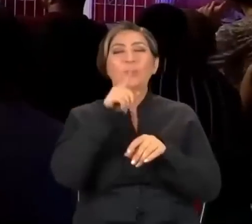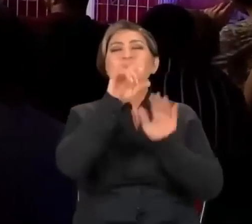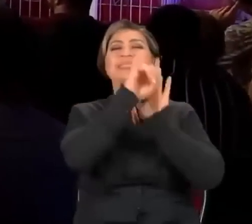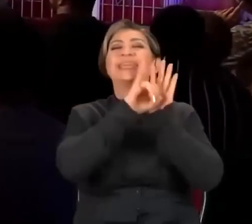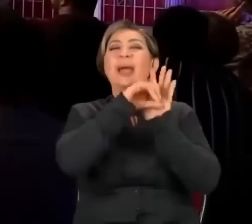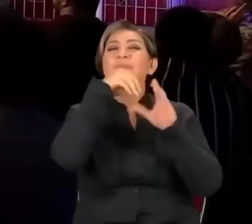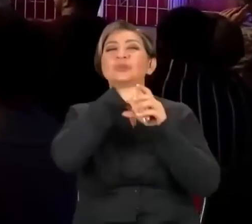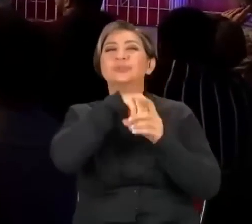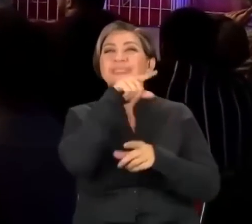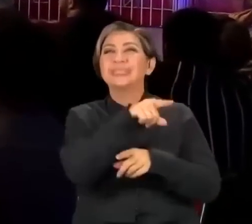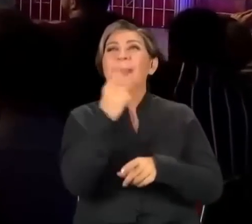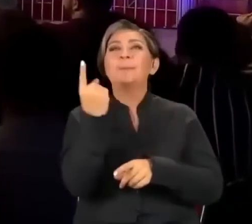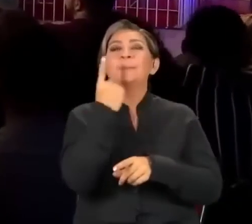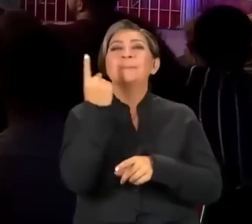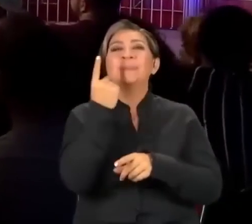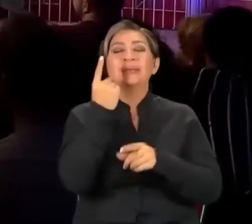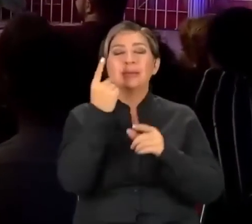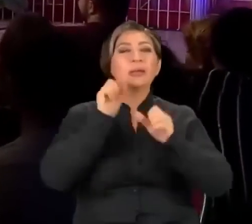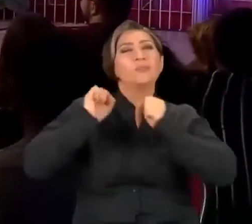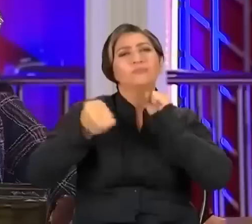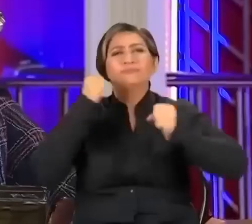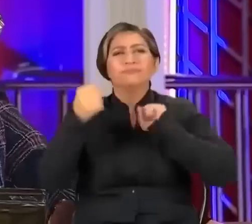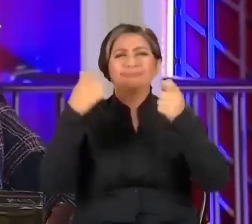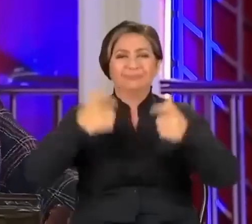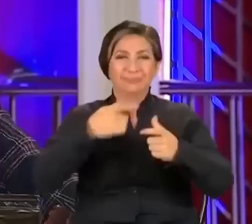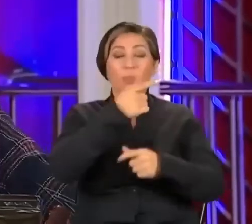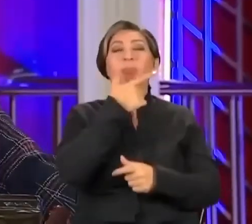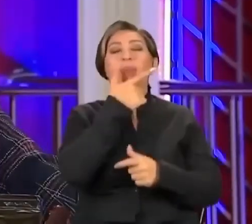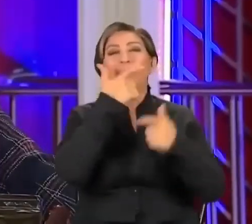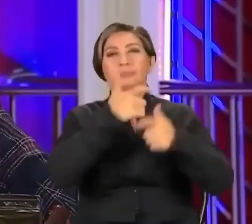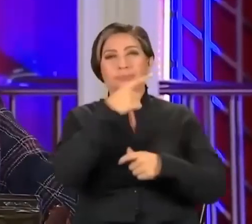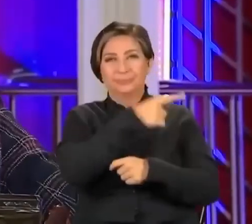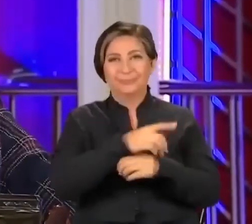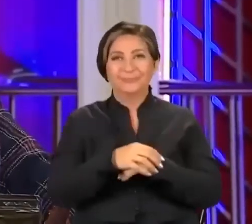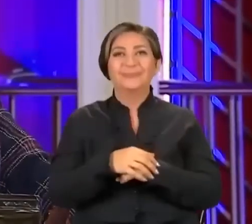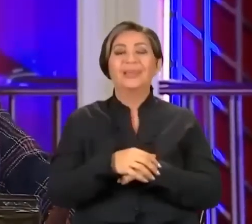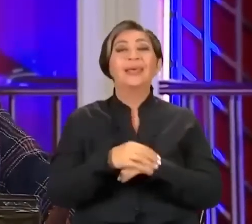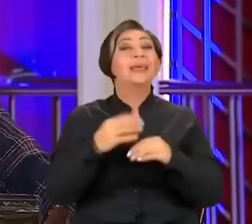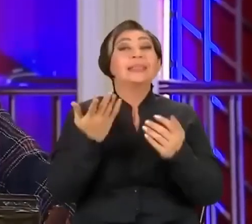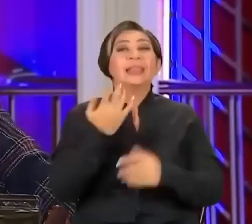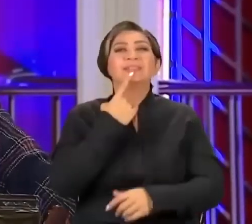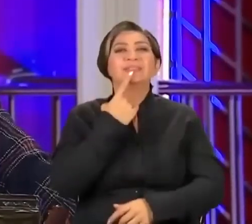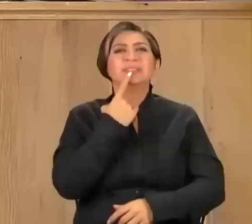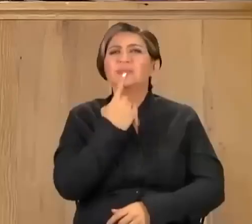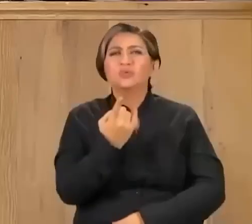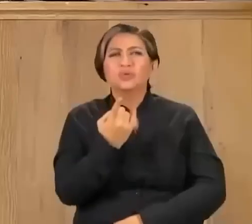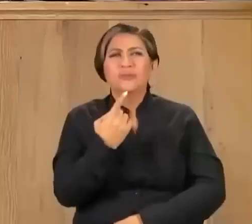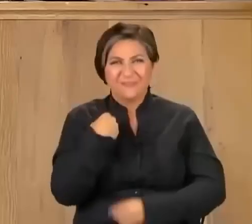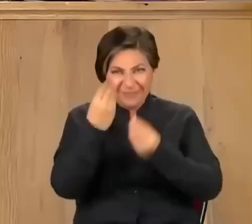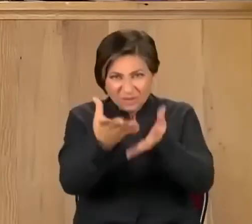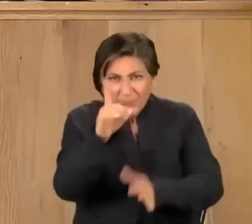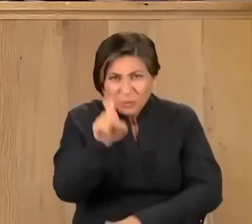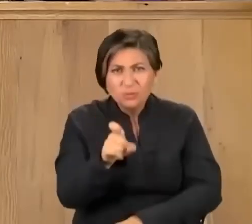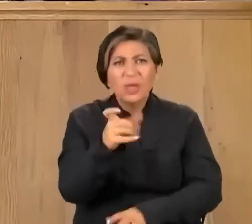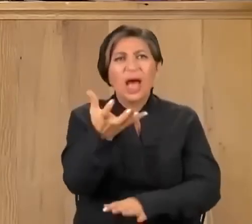Bir de bir beach club partisi beach değil club. Mi? Evet, onu çekiyorsun. Ne diyeceğim, ne diyorsun? Vereceğim